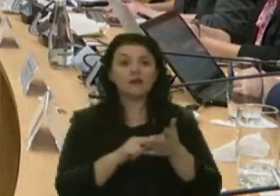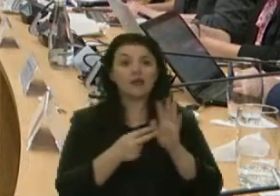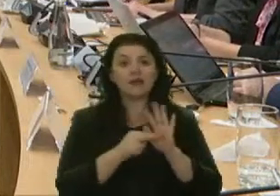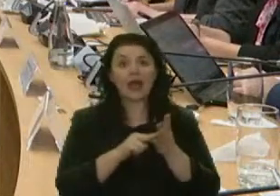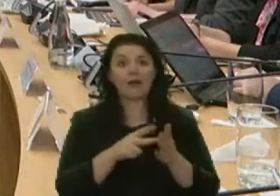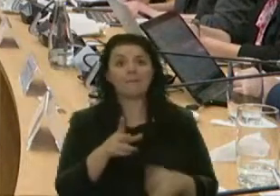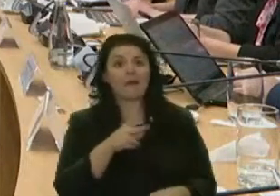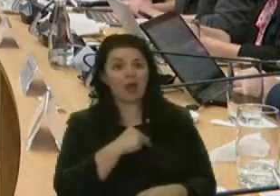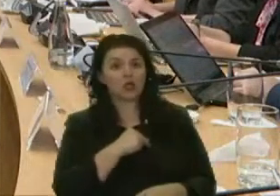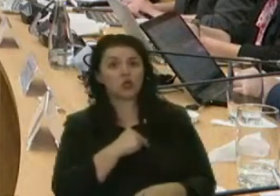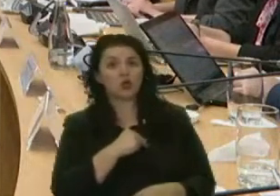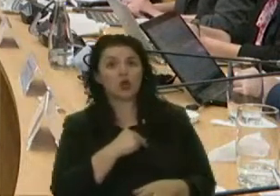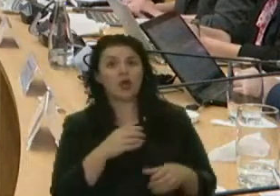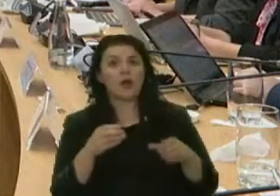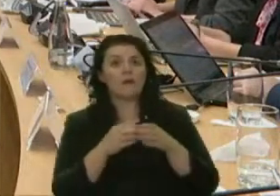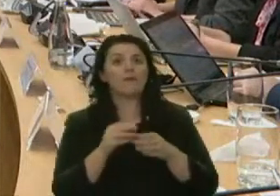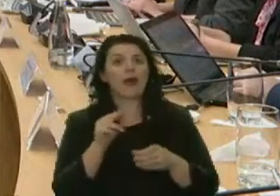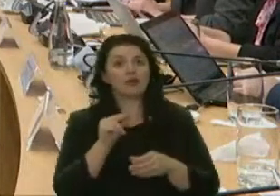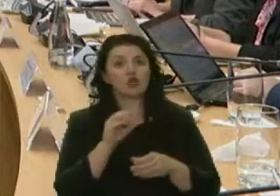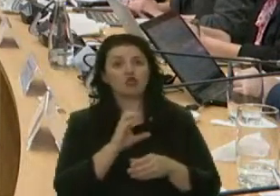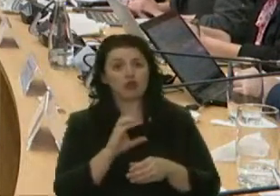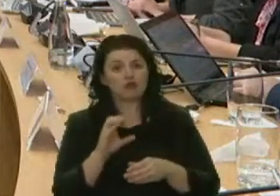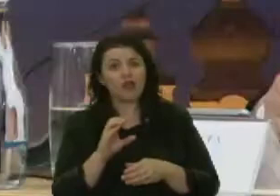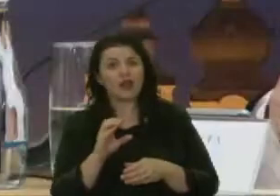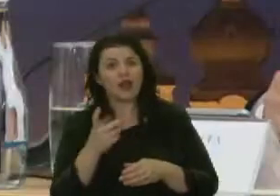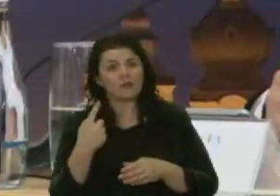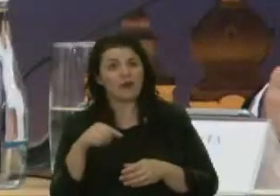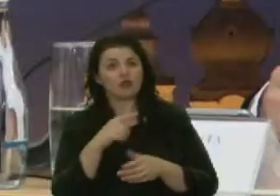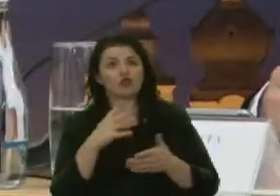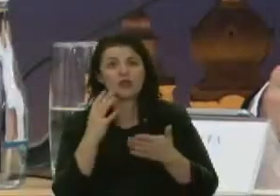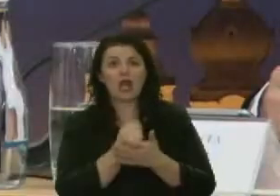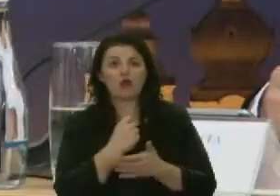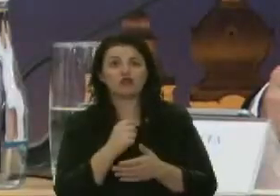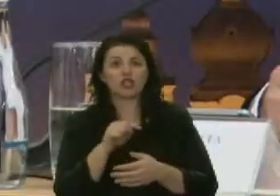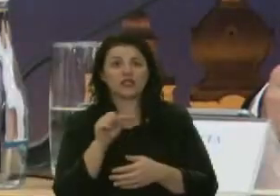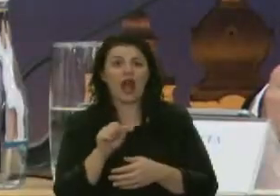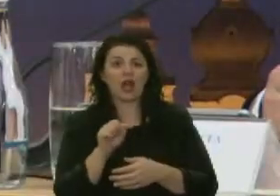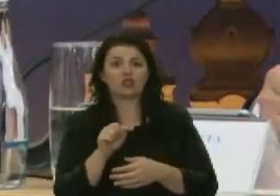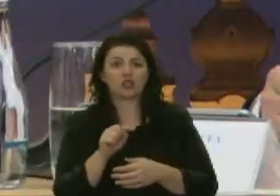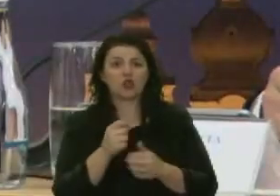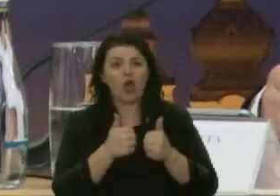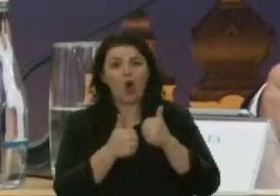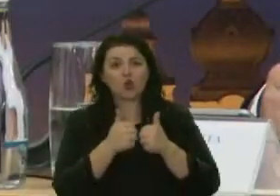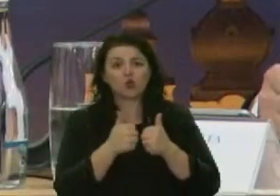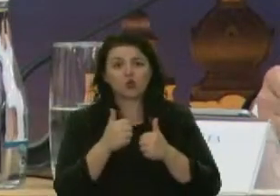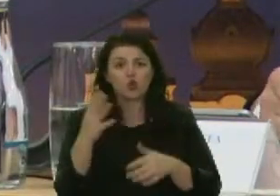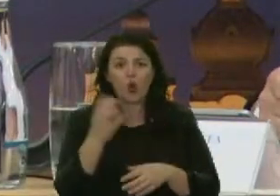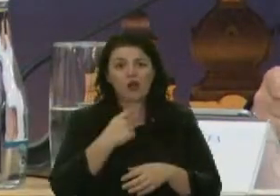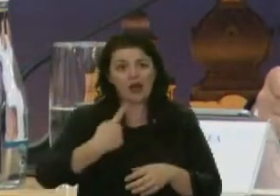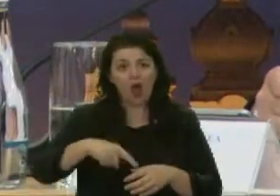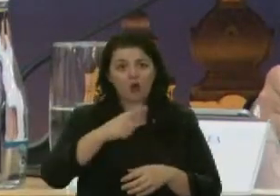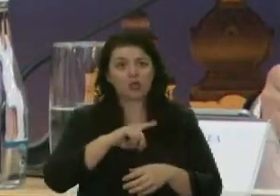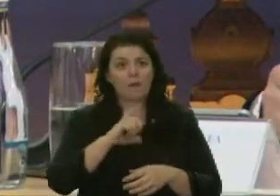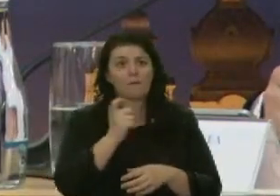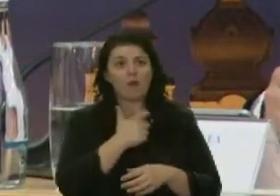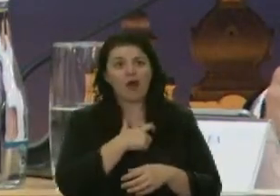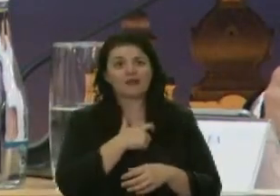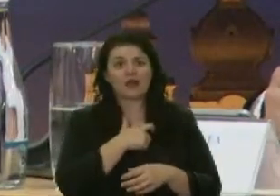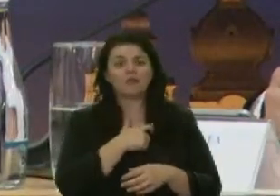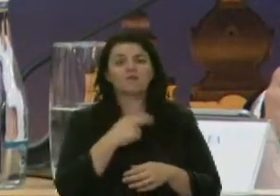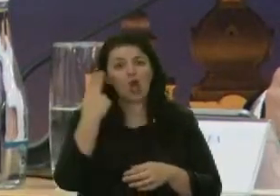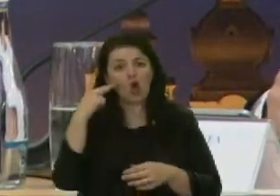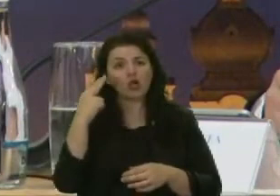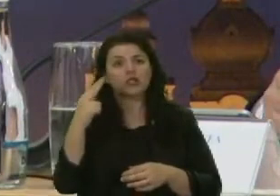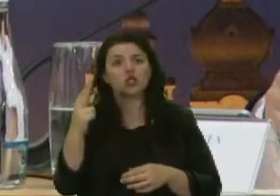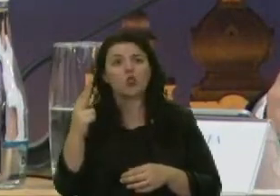Este meritul lui Patric ciorcilă și a echipei din preajma lui pentru reușita acestui turneu și sper să poată să poată reuși să ducă